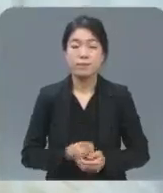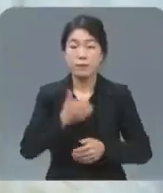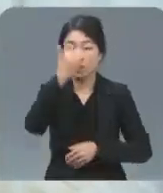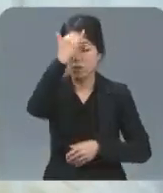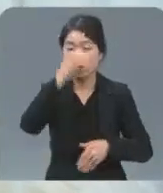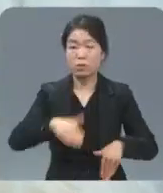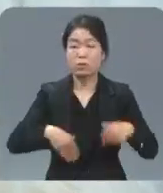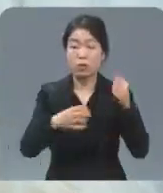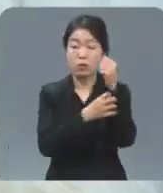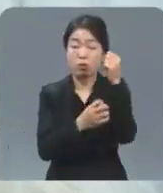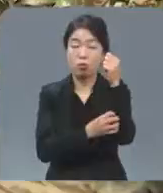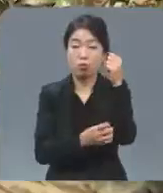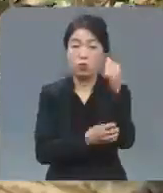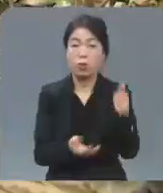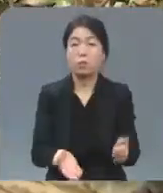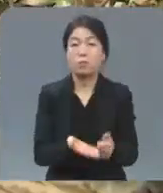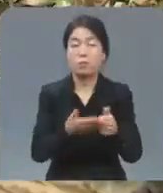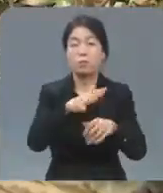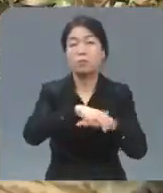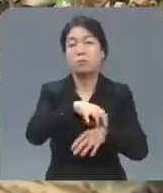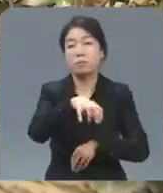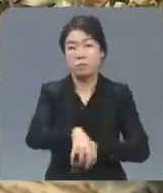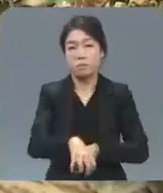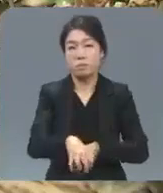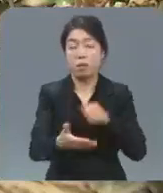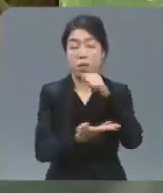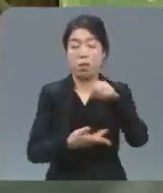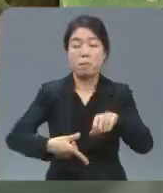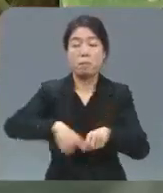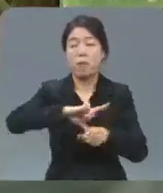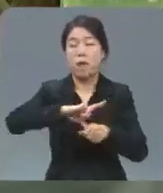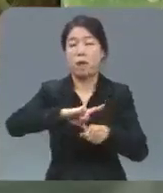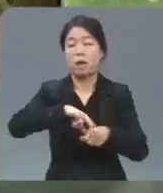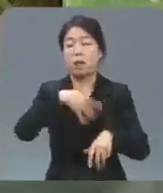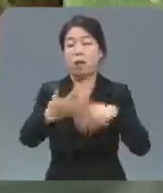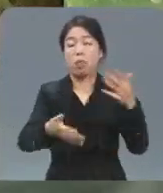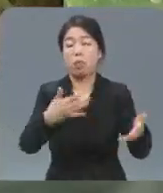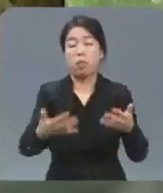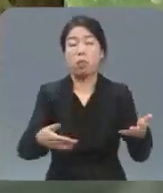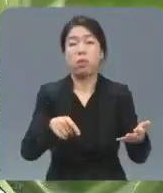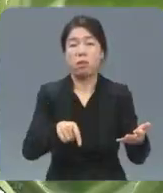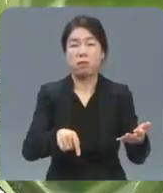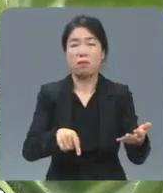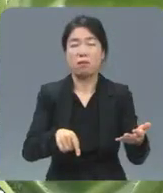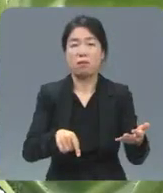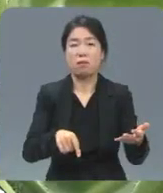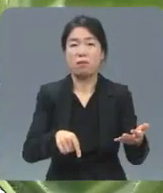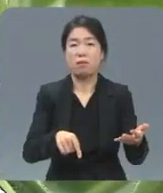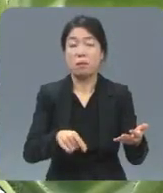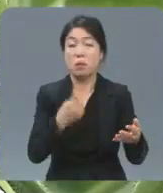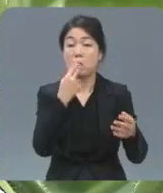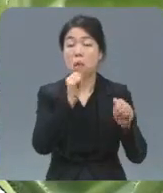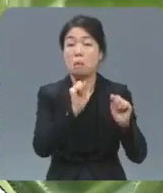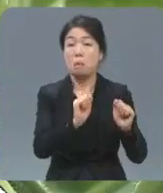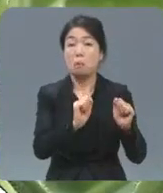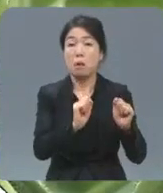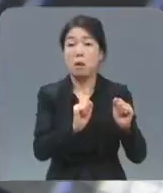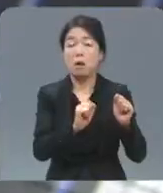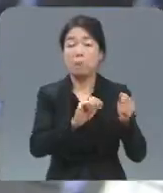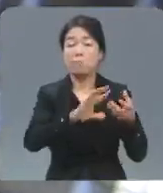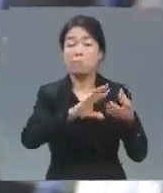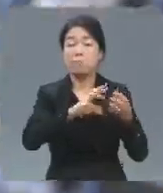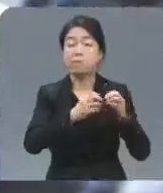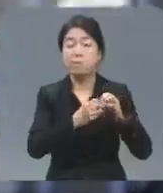충남의 한 오이재배 하우스입니다. 수확 시기를 넘긴 오이들이 바닥에 떨어져 있습니다. 가지에 달린 오이들도